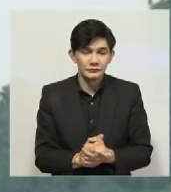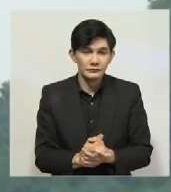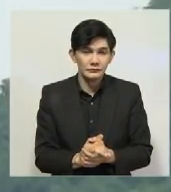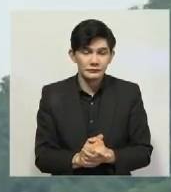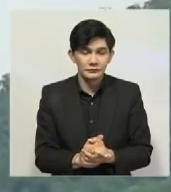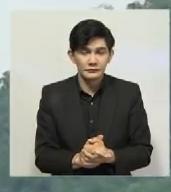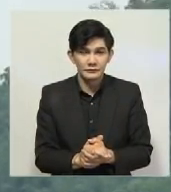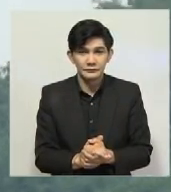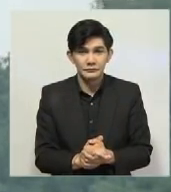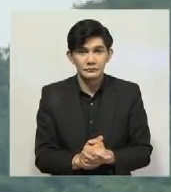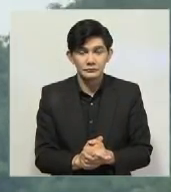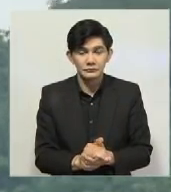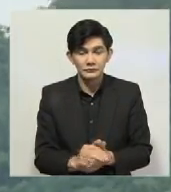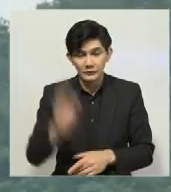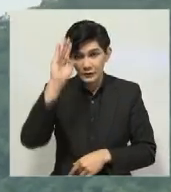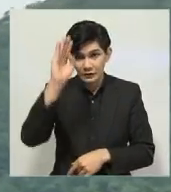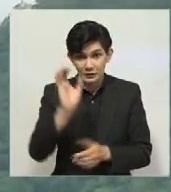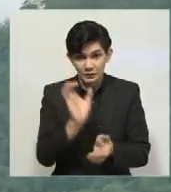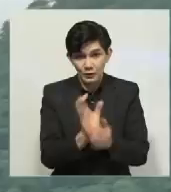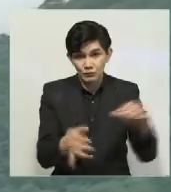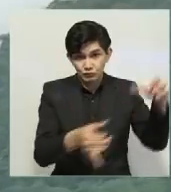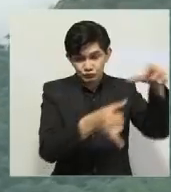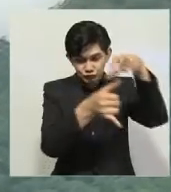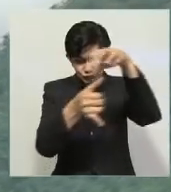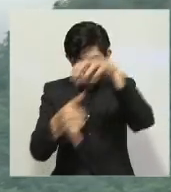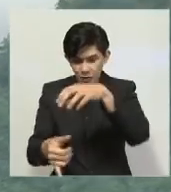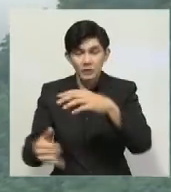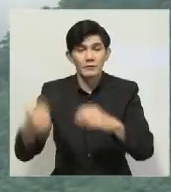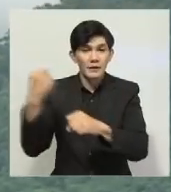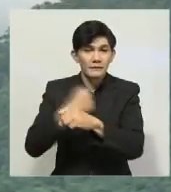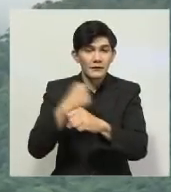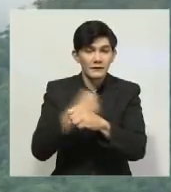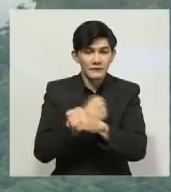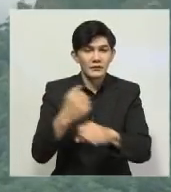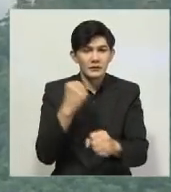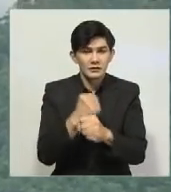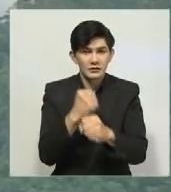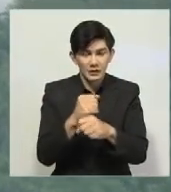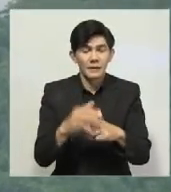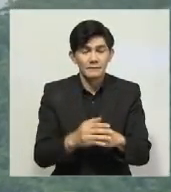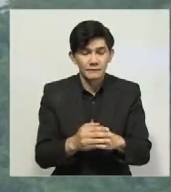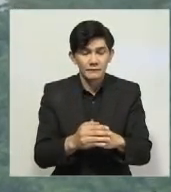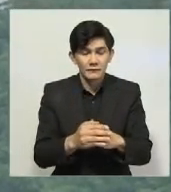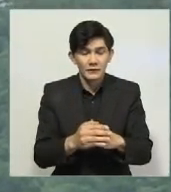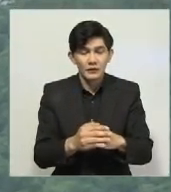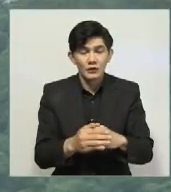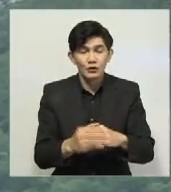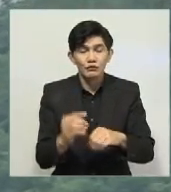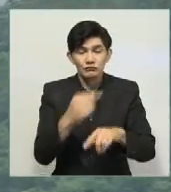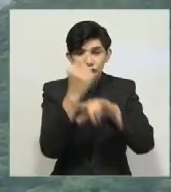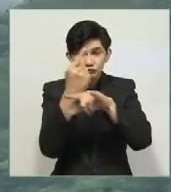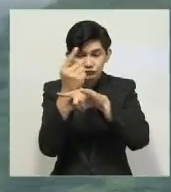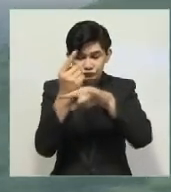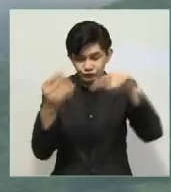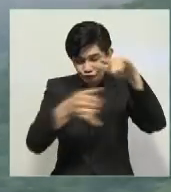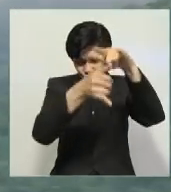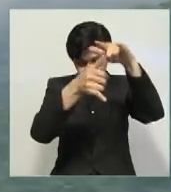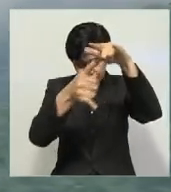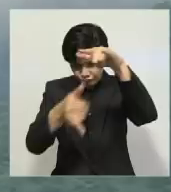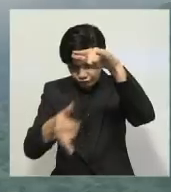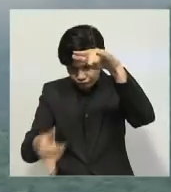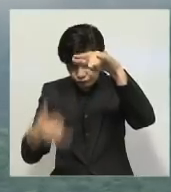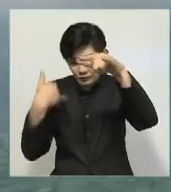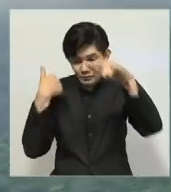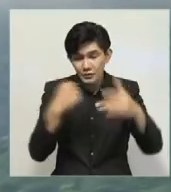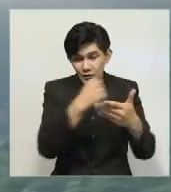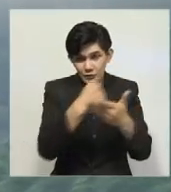นอกจากนี้นะคะทางตำรวจพลล่มเองวันนี้ก็ยังมีการซักซ้อมการโรยตัวจากเฮลิคอปเตอร์สำหรับการเข้าช่วยเหลือหรือว่าสนับสนุ